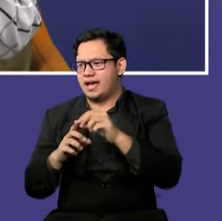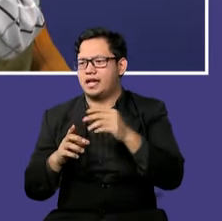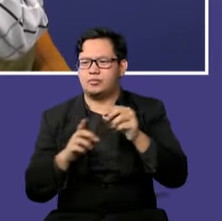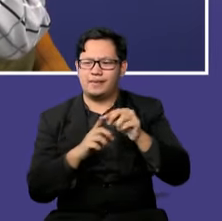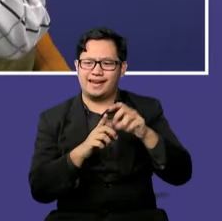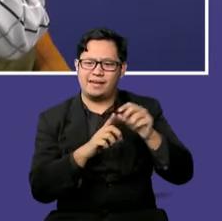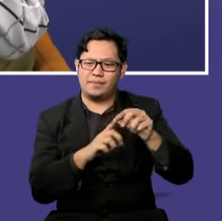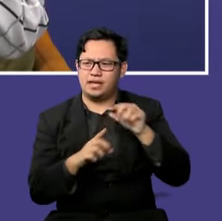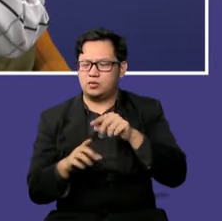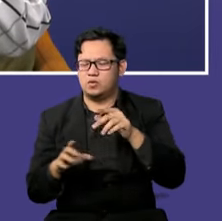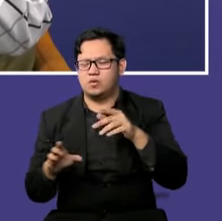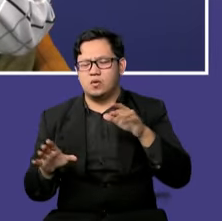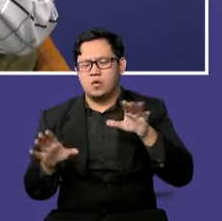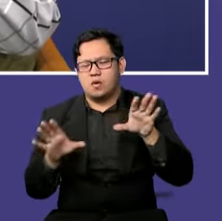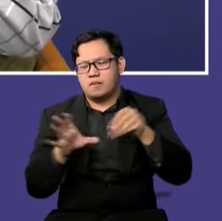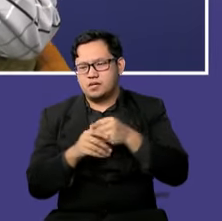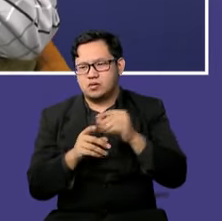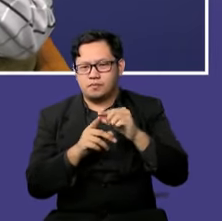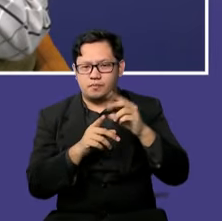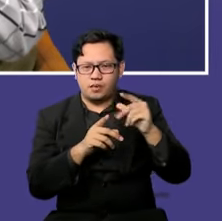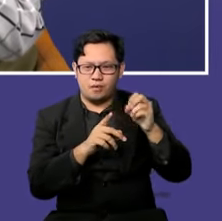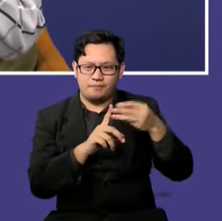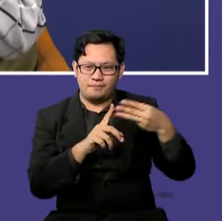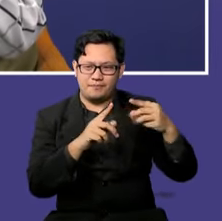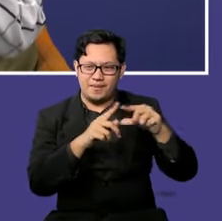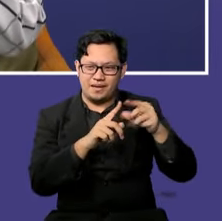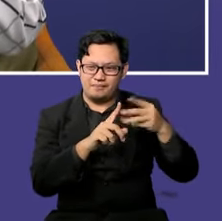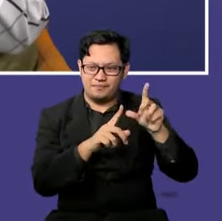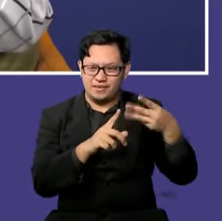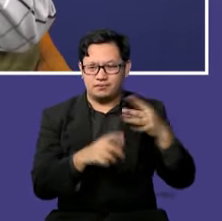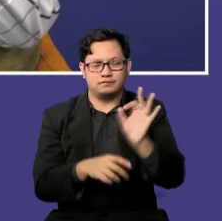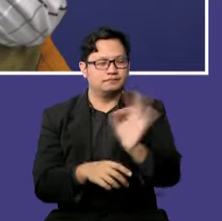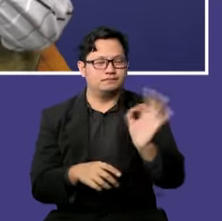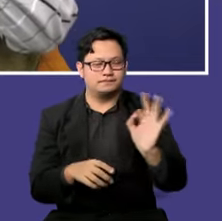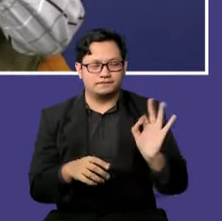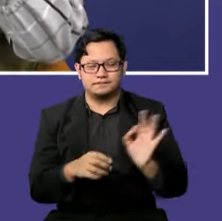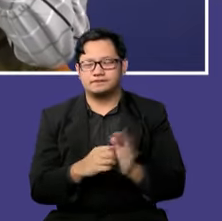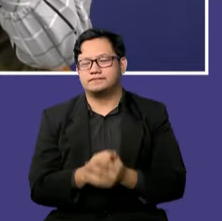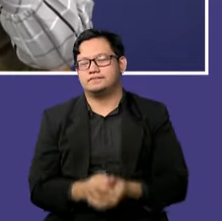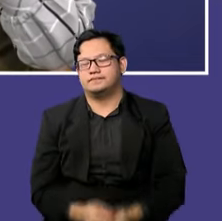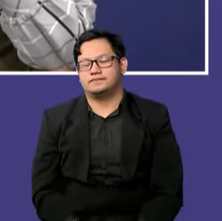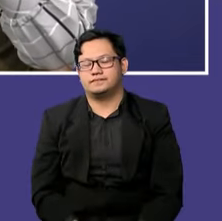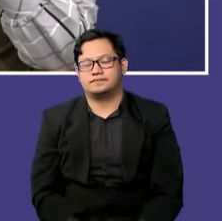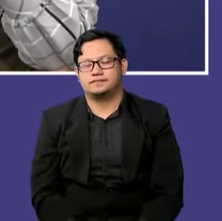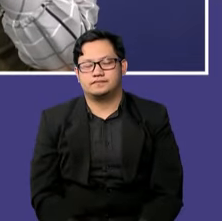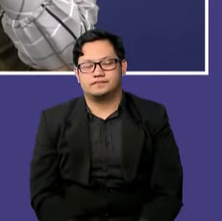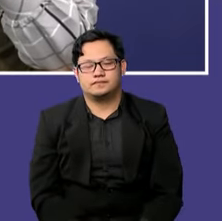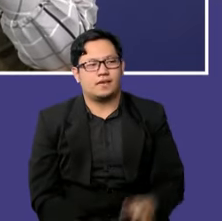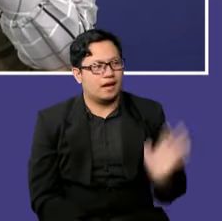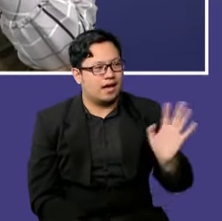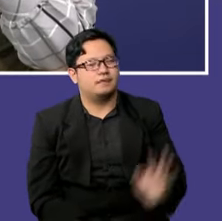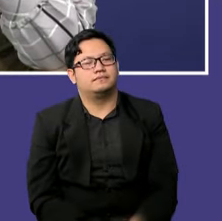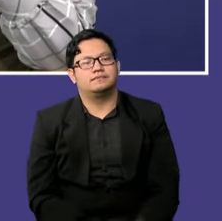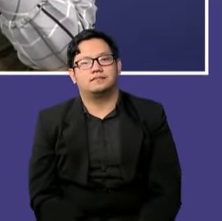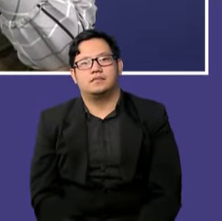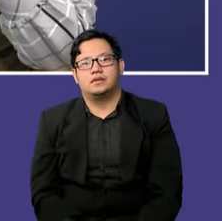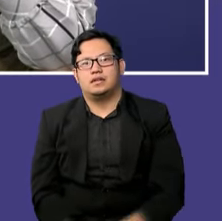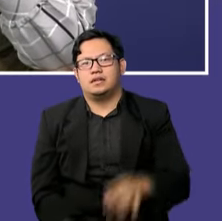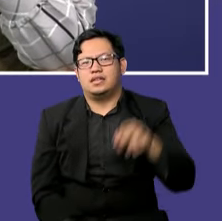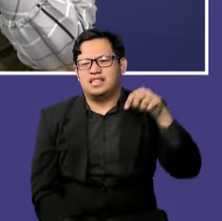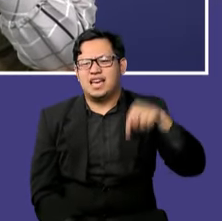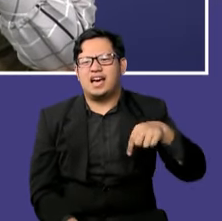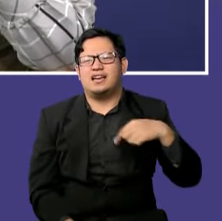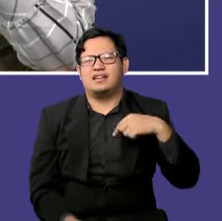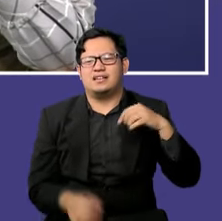karena itu juga ngikut Pilihlah ceritanya ceritanya Who lo bukan kita yang ngarang Gimana Mbak Evi kita gak punya data